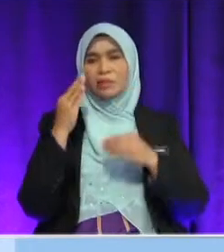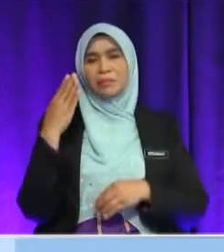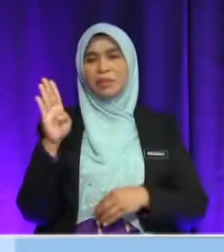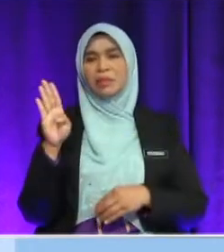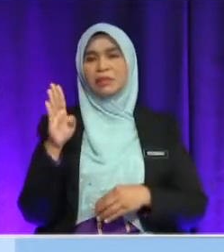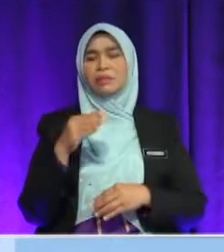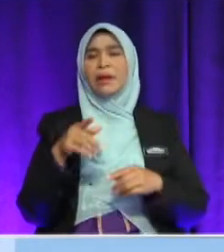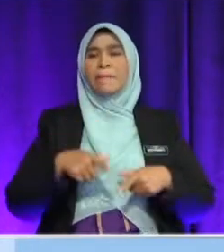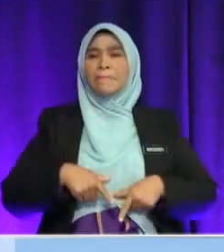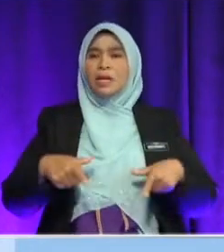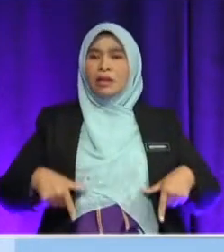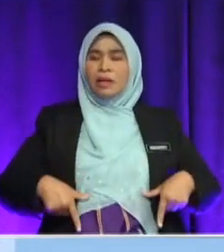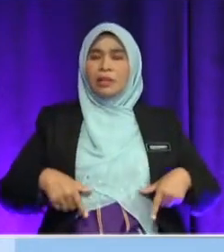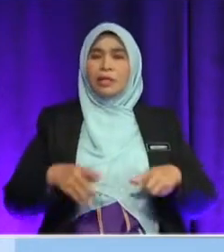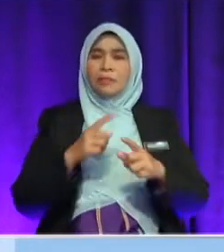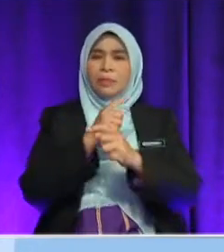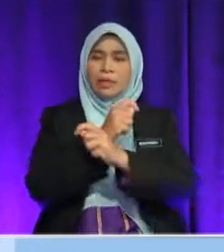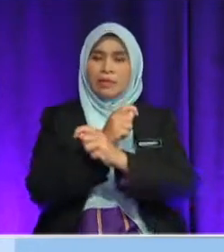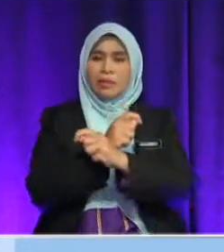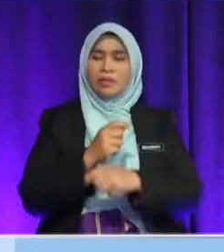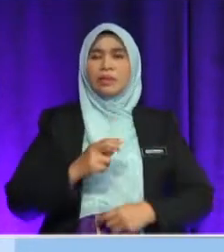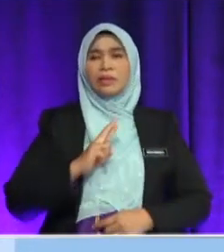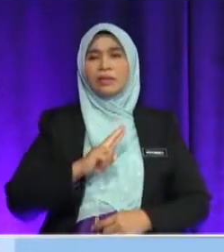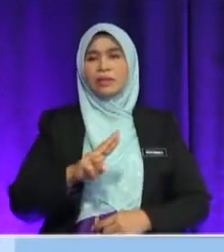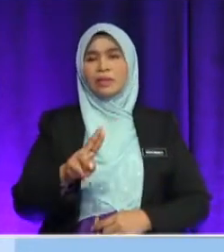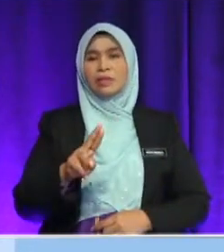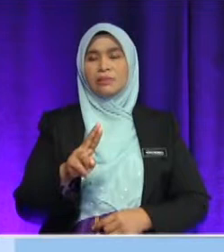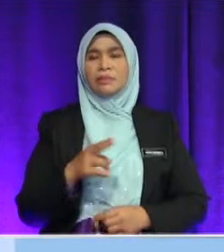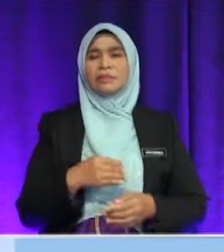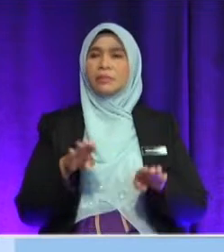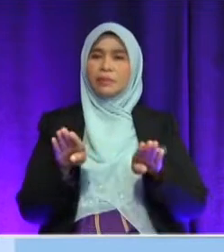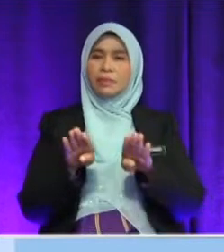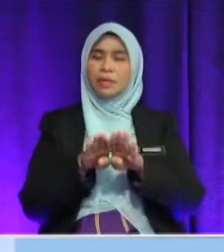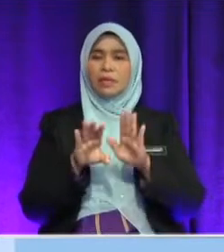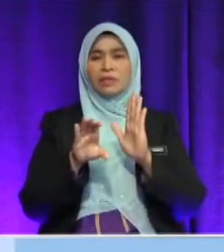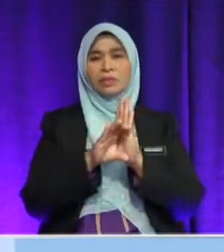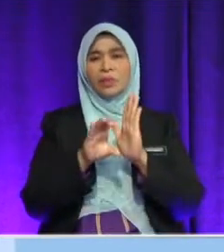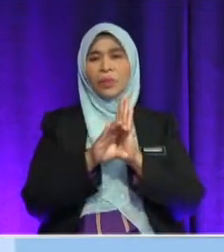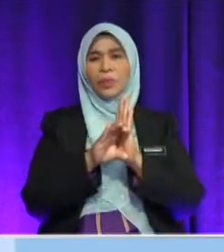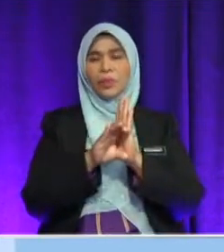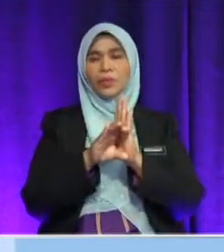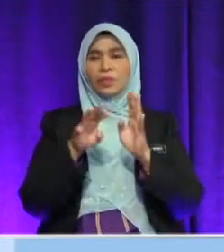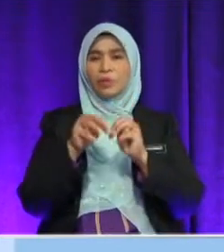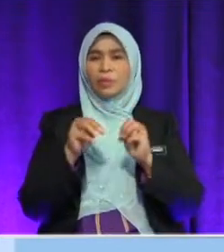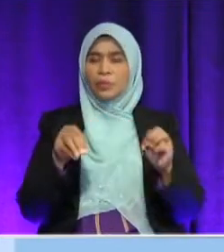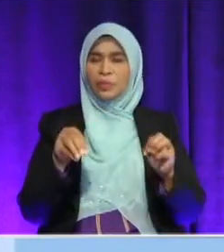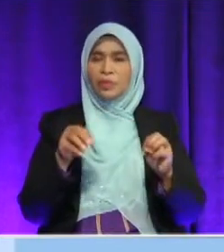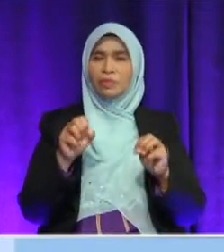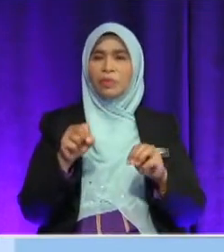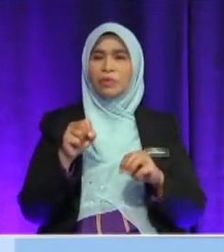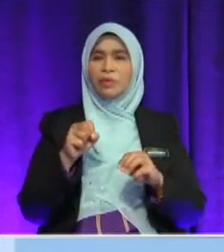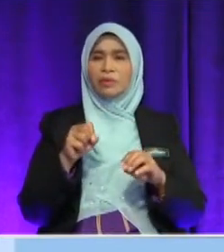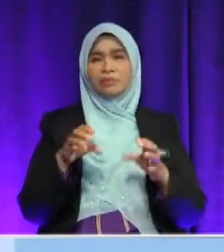mempertahankan agama kek sini sebagai contohnya modul juga boleh membuat carian kisah Houdini terkenal